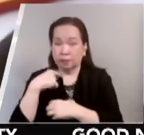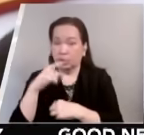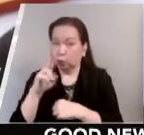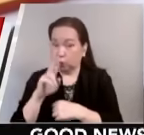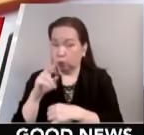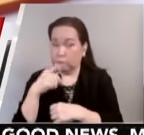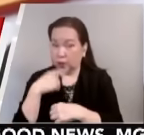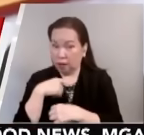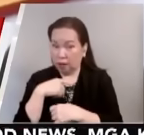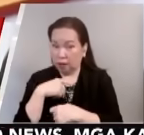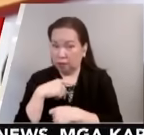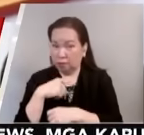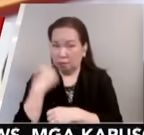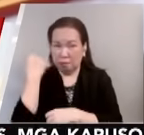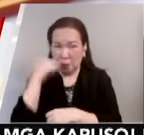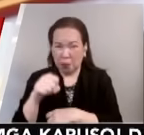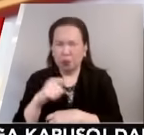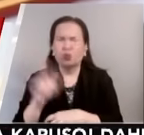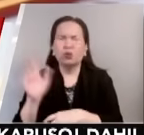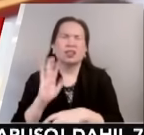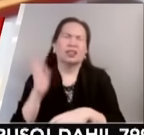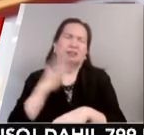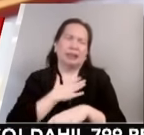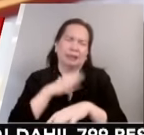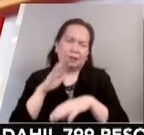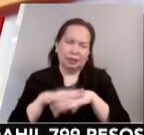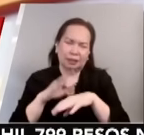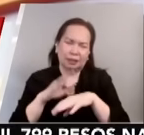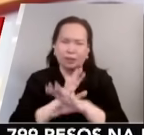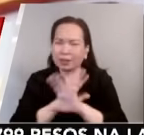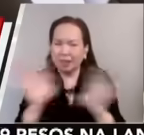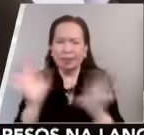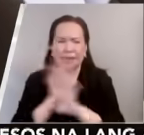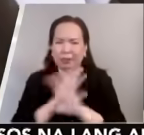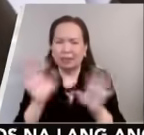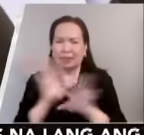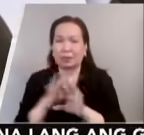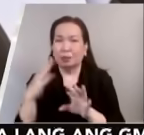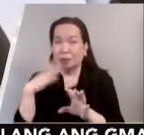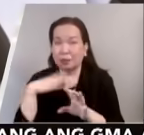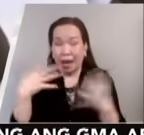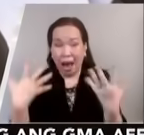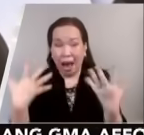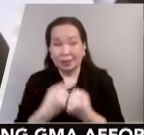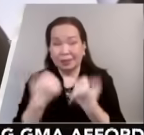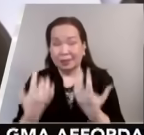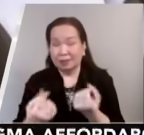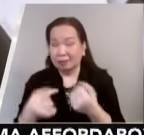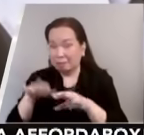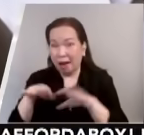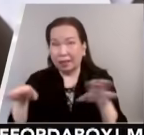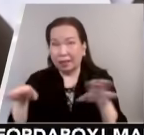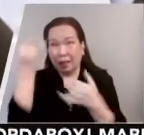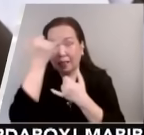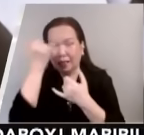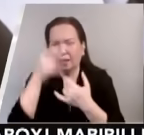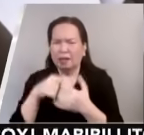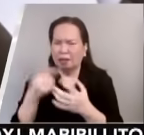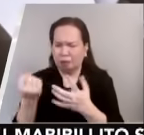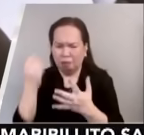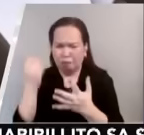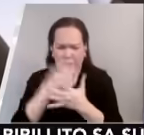po natin ito huwag na nating antayin pa na lalo na ang mga bata ang mga bata napuputukan ng mga daliri nila